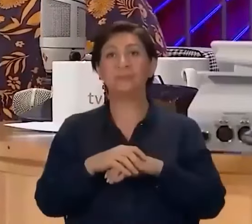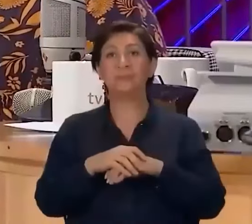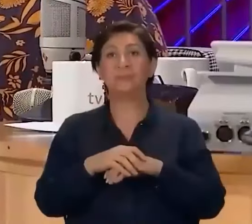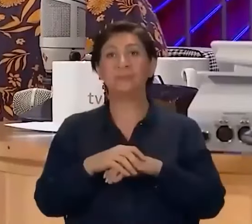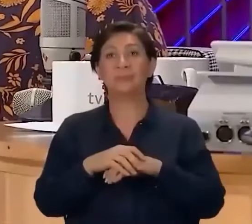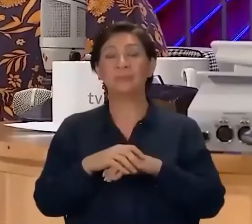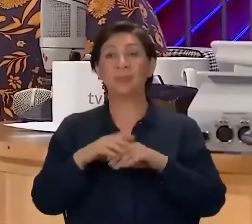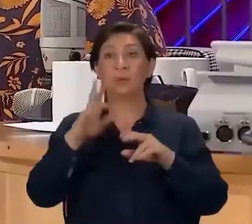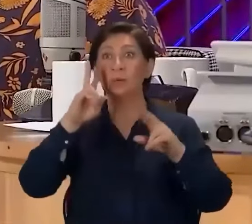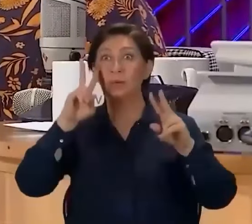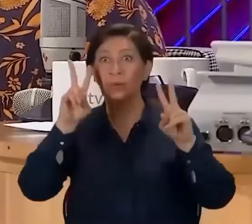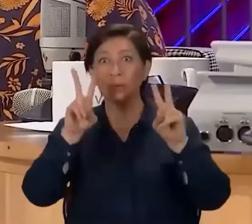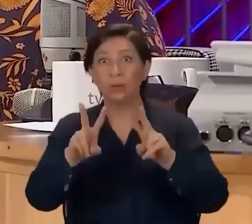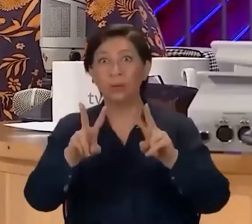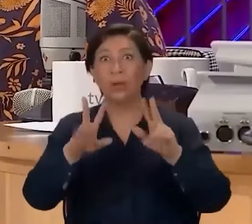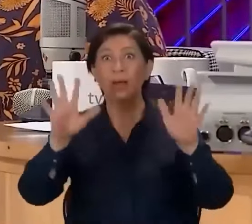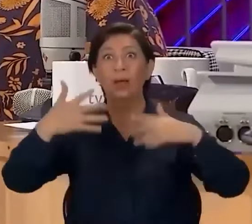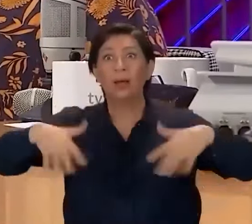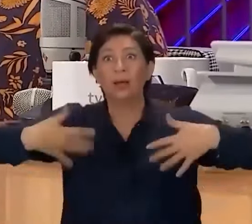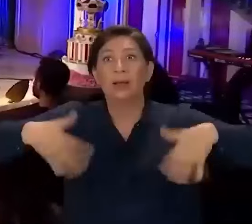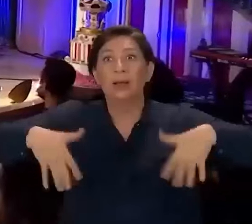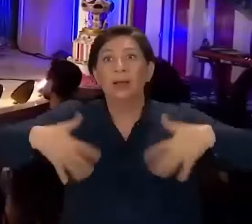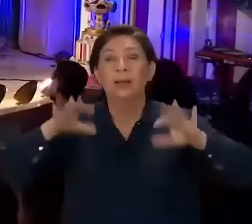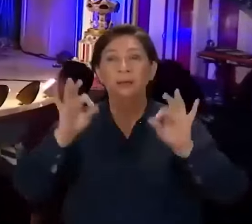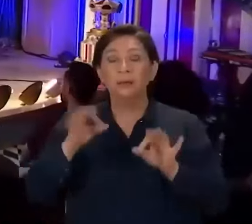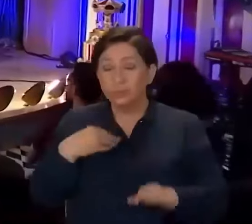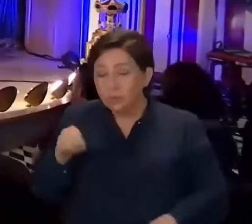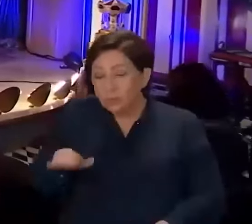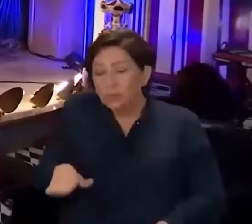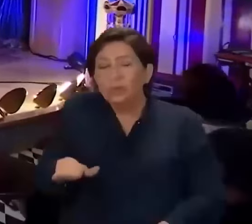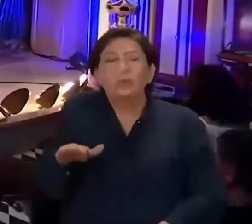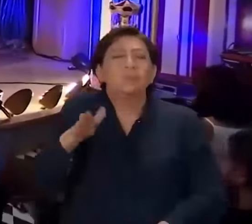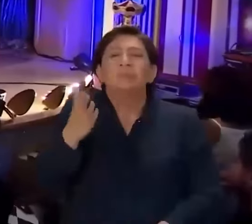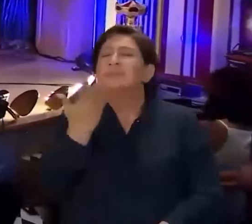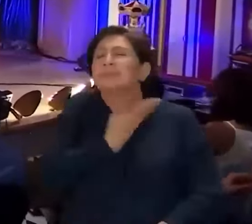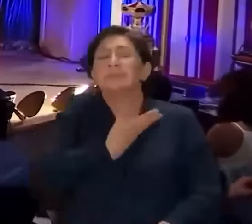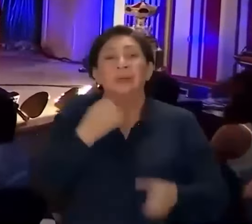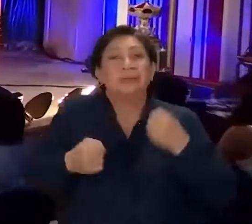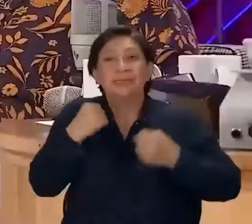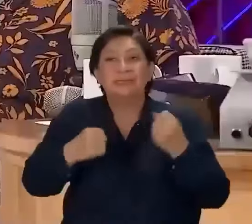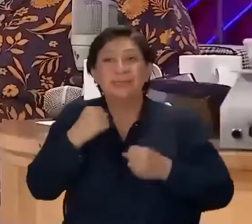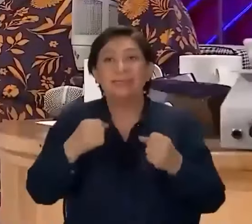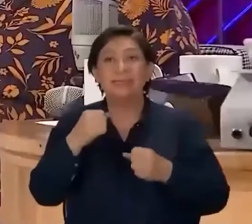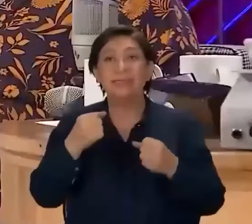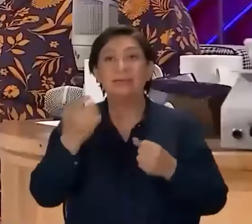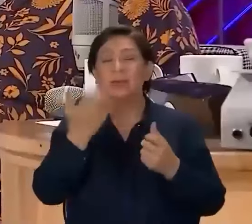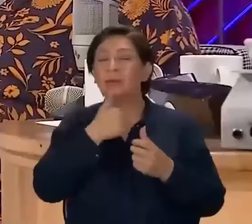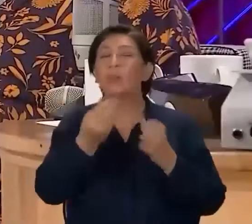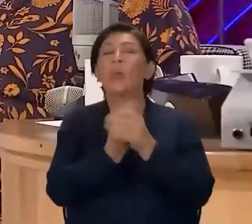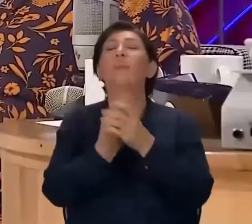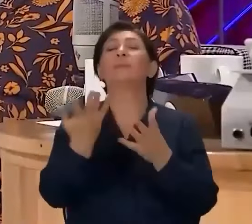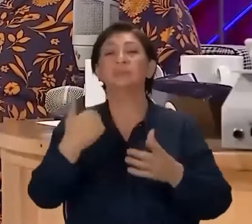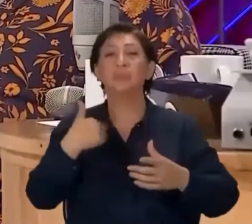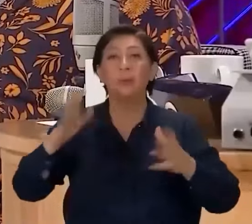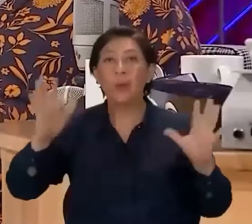yerde. Görür görmez titremeye başladım benim, çünkü çocukluğum şarkısı Aşkımız Olacak. Koştum gittim, adamın da afyonu patlamamış. Ben